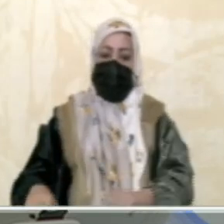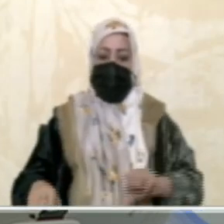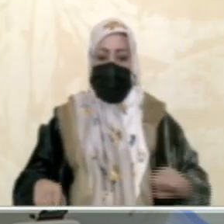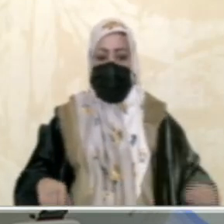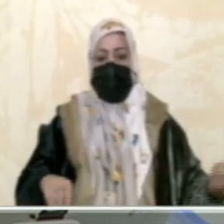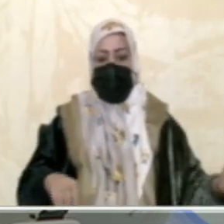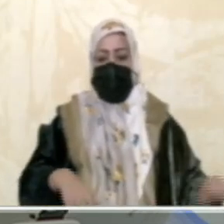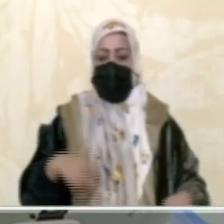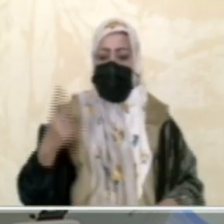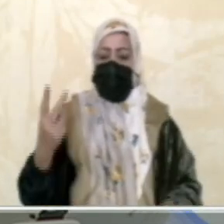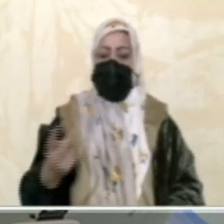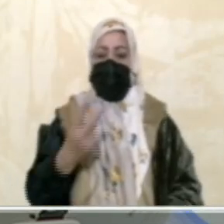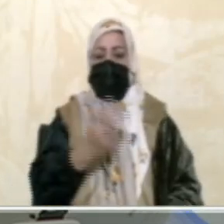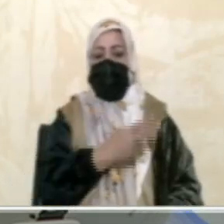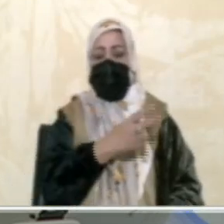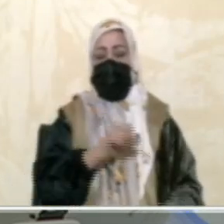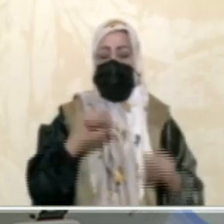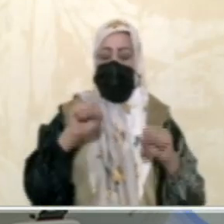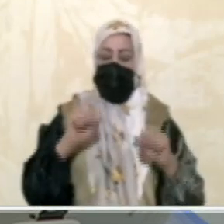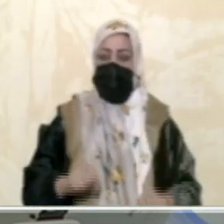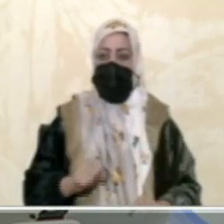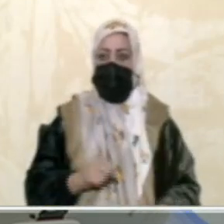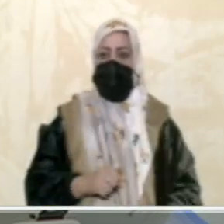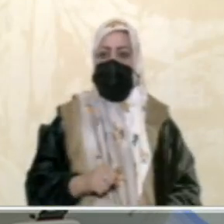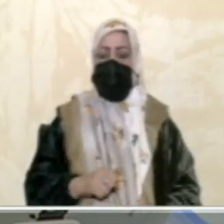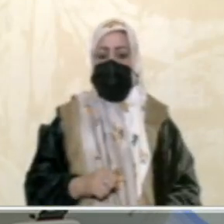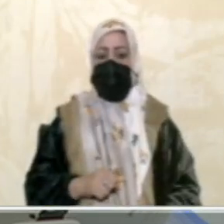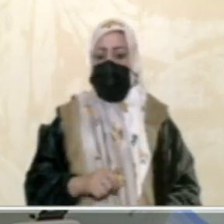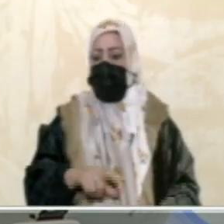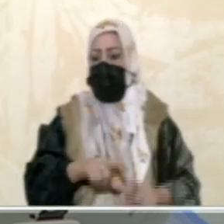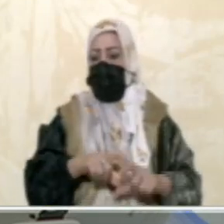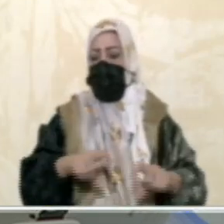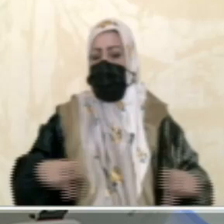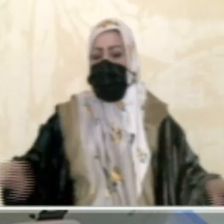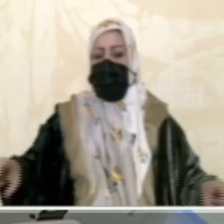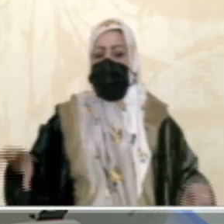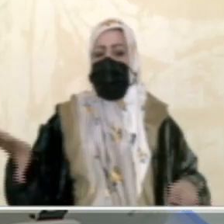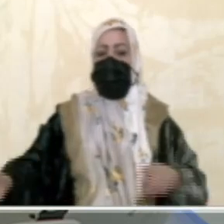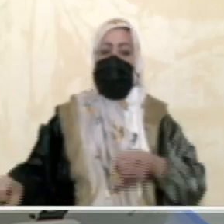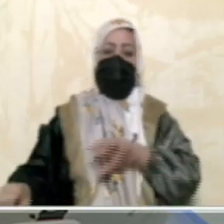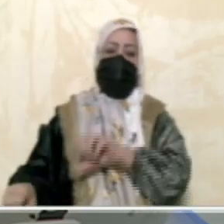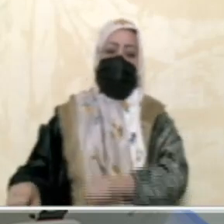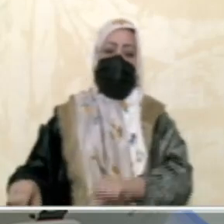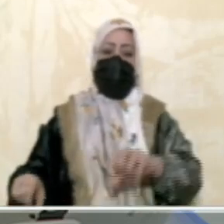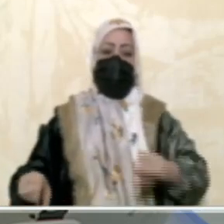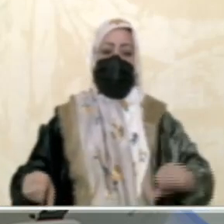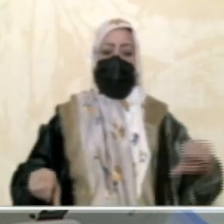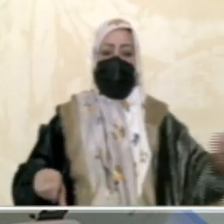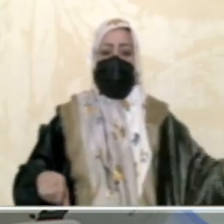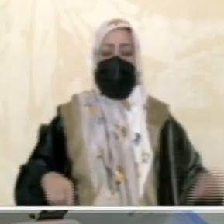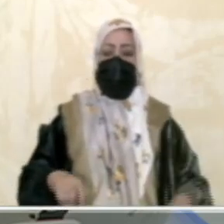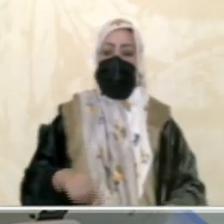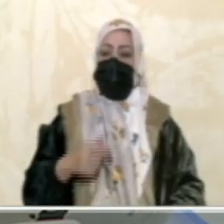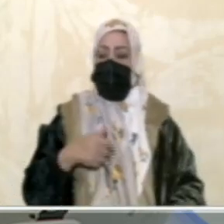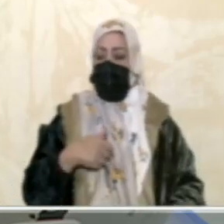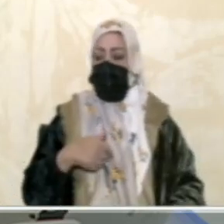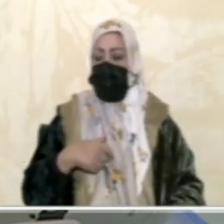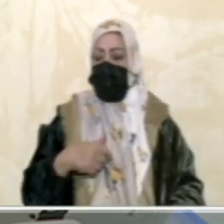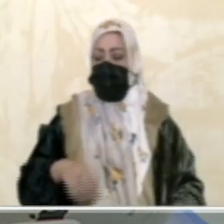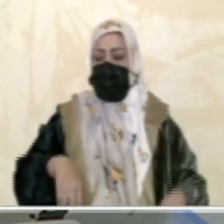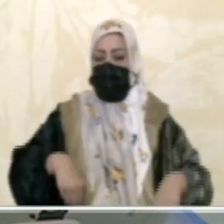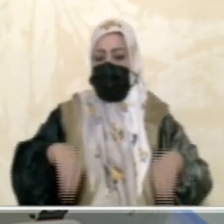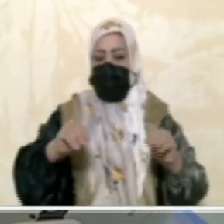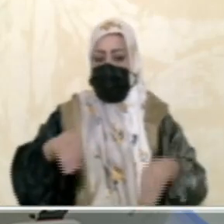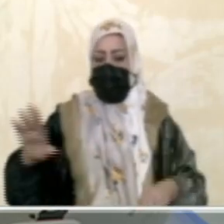فاجد الصف الاول محجوزا هذا احد الناس حجزه بسجاده والاخر حجزه